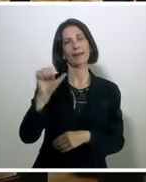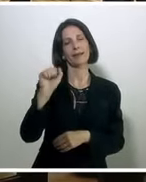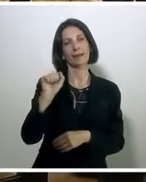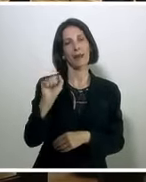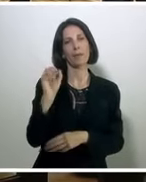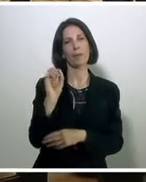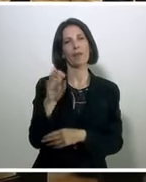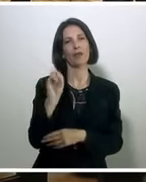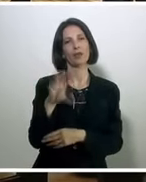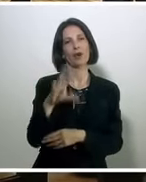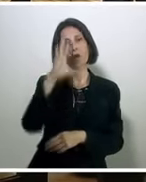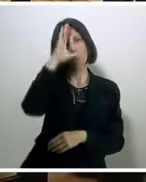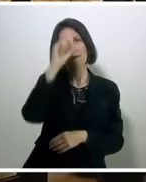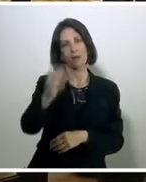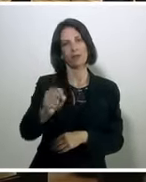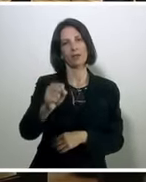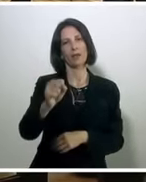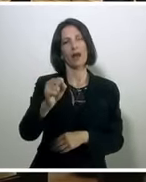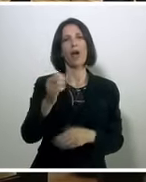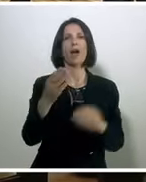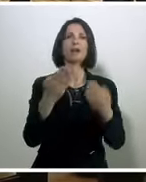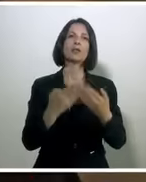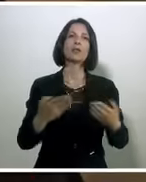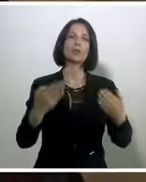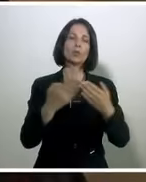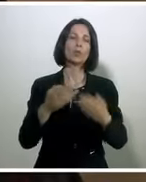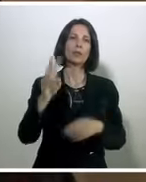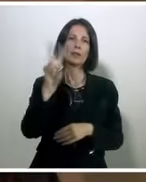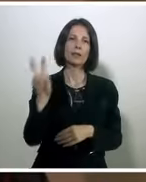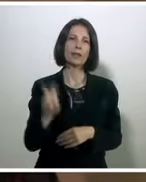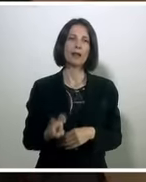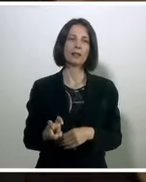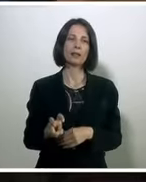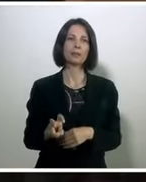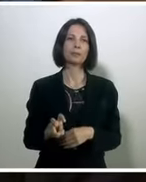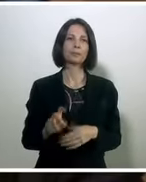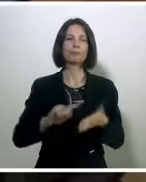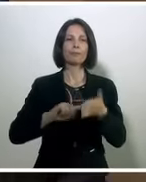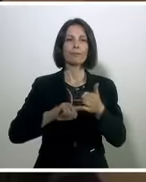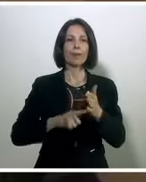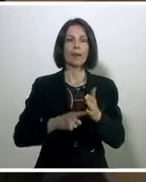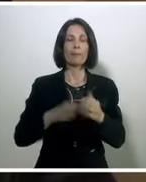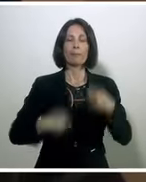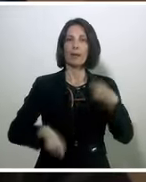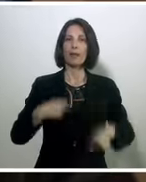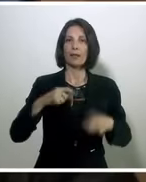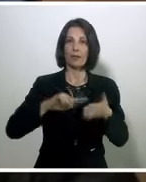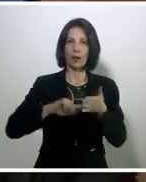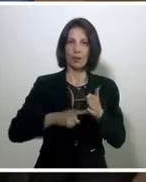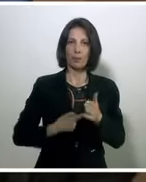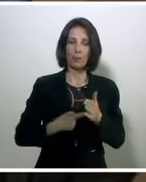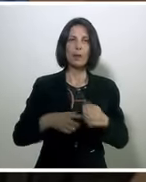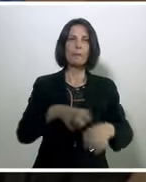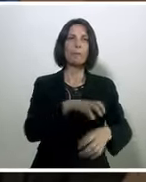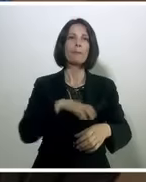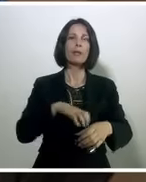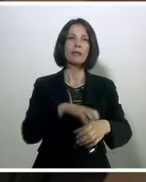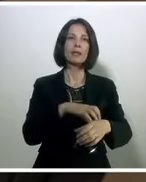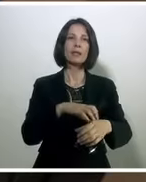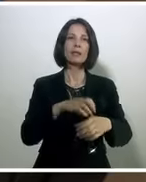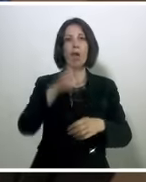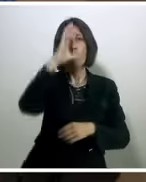degli Studi di Sassari signor presidente della Repubblica signora ministra dell'università e della